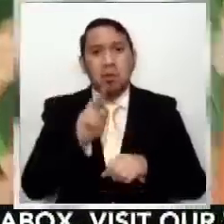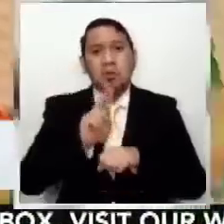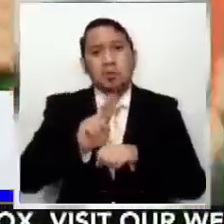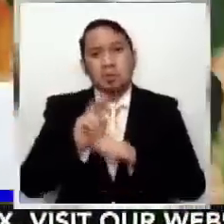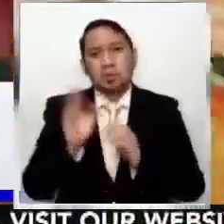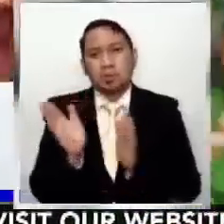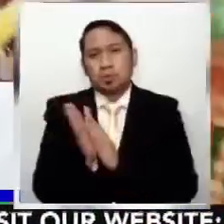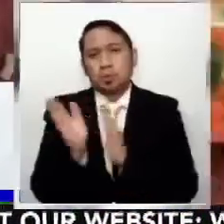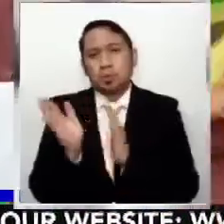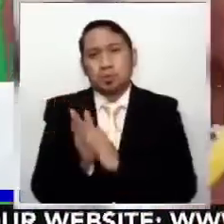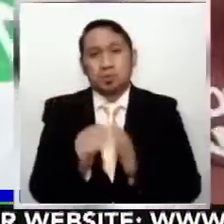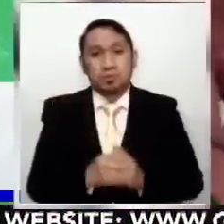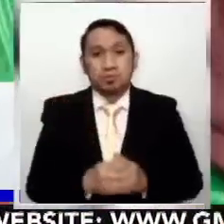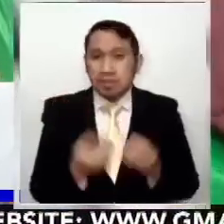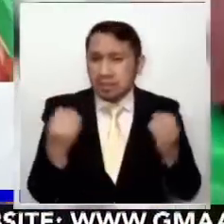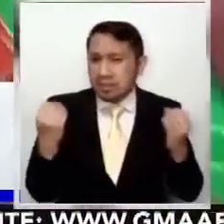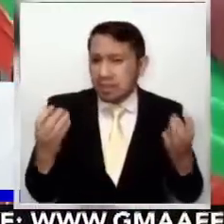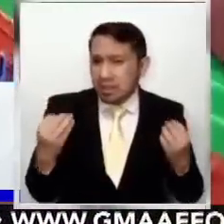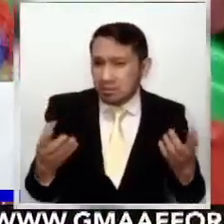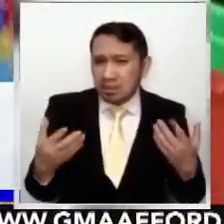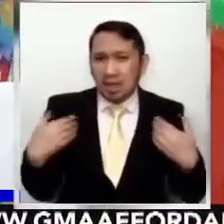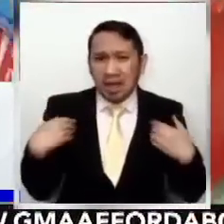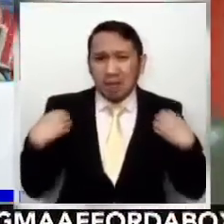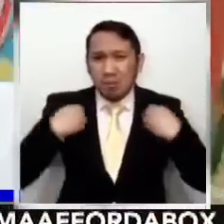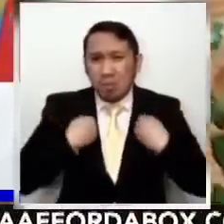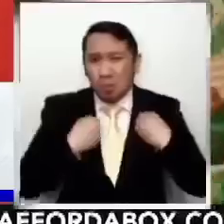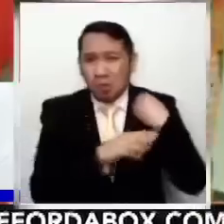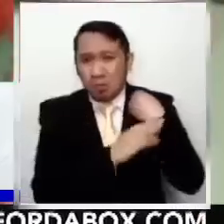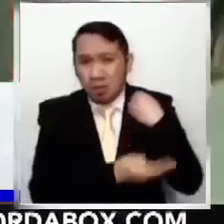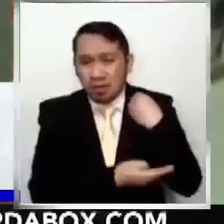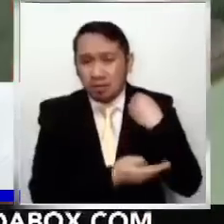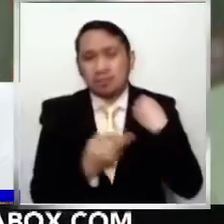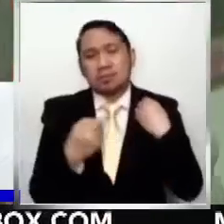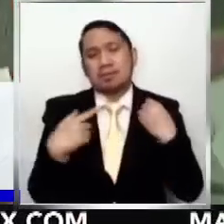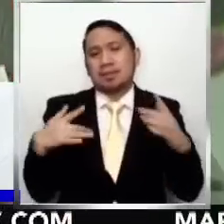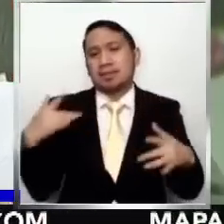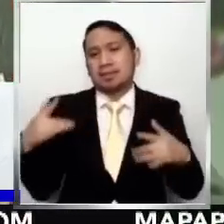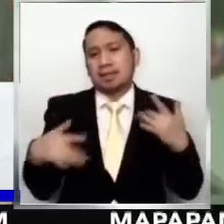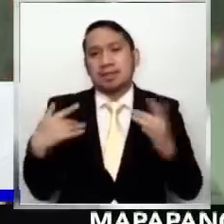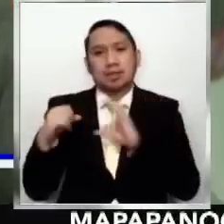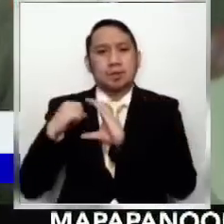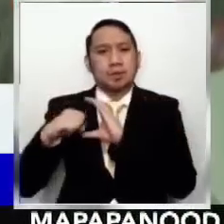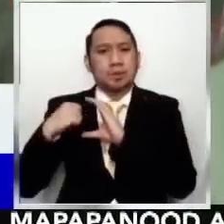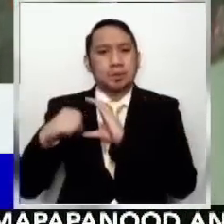ring bitbit si Nanay Lilibet na sabik nang makauwi sa Camarines Sur. Kasi ano po,